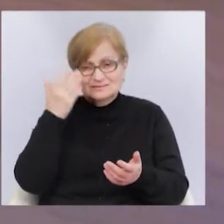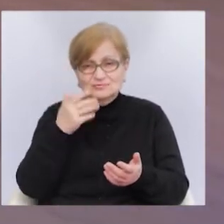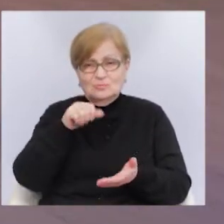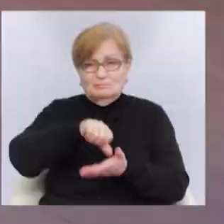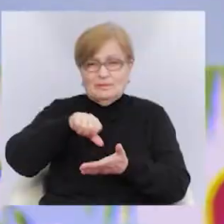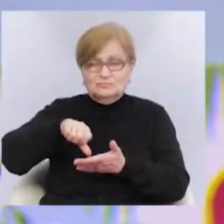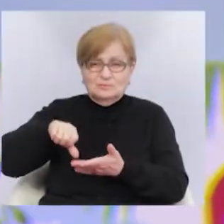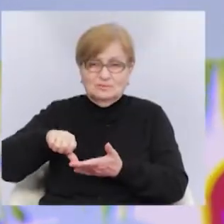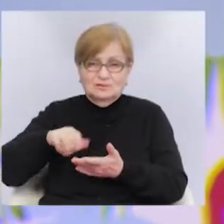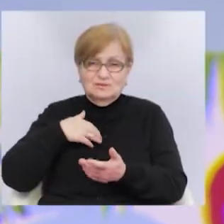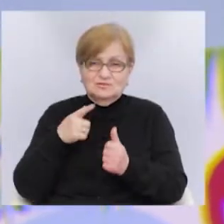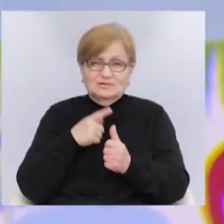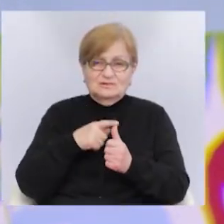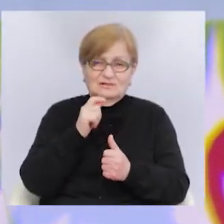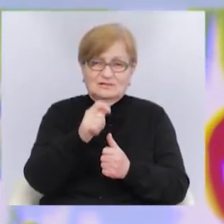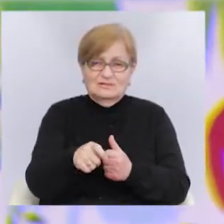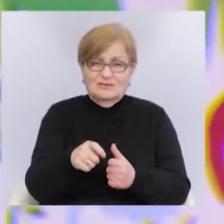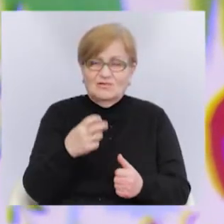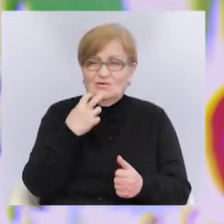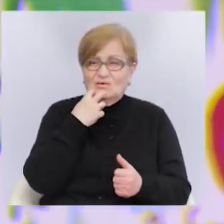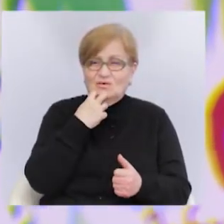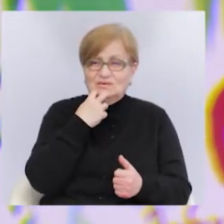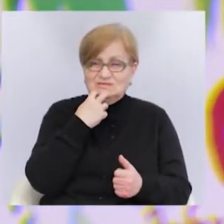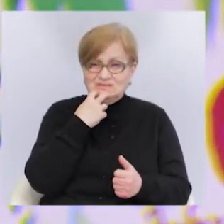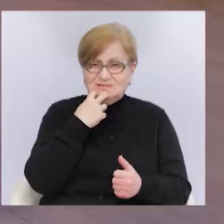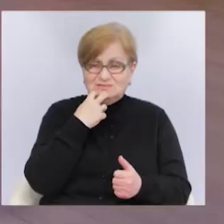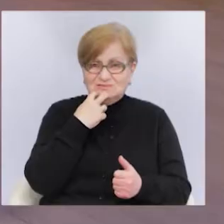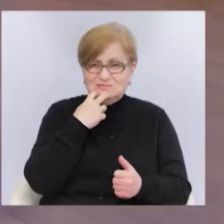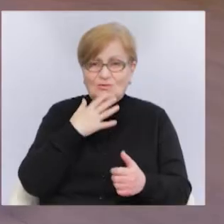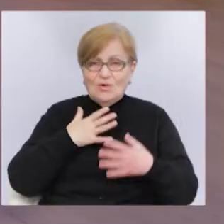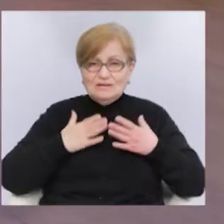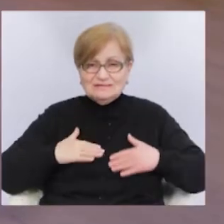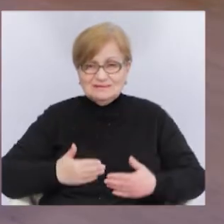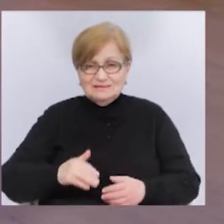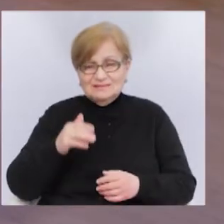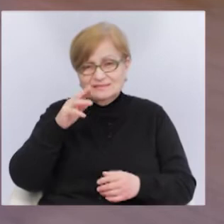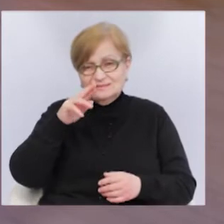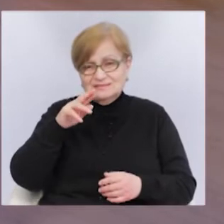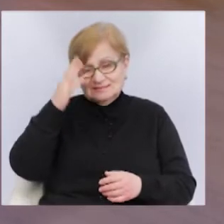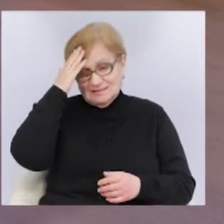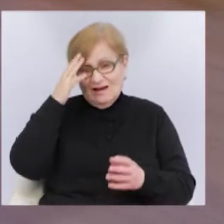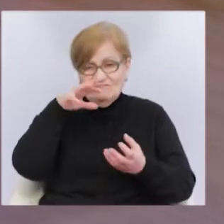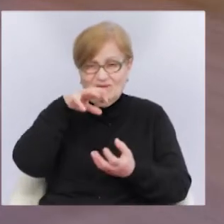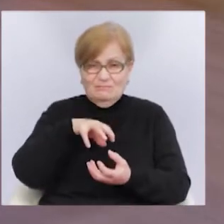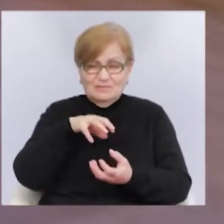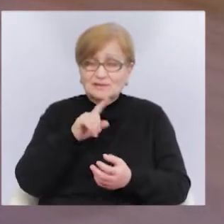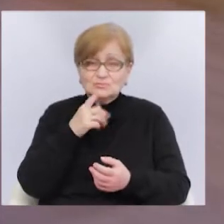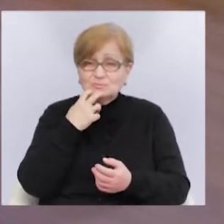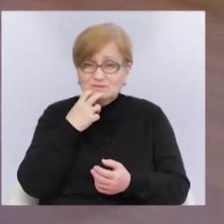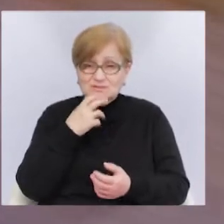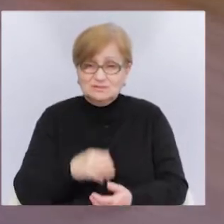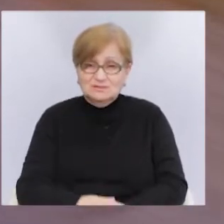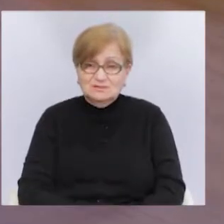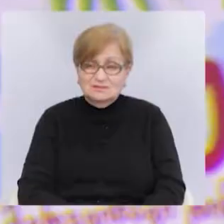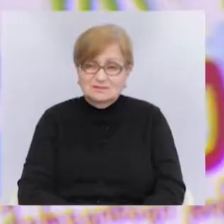პერსონაჟებით, რომელსაც ჩვენ დავარქვით სასაცილო ტანთავები, ხო, ანასტასია? და ანუ აი რა, რატომ არის სასაცილო, ხო?